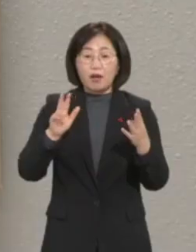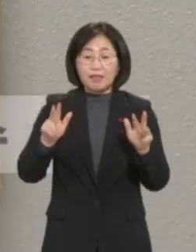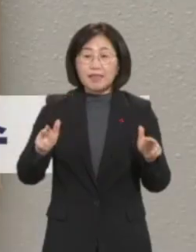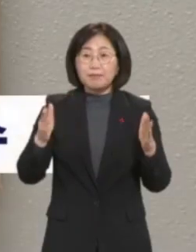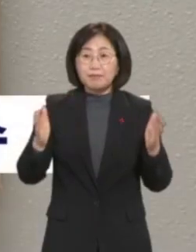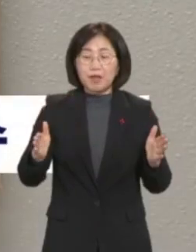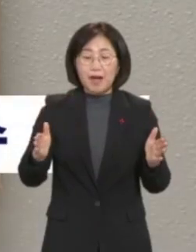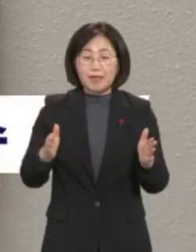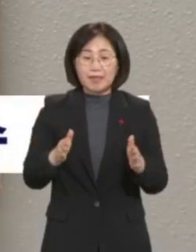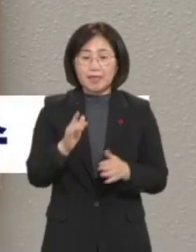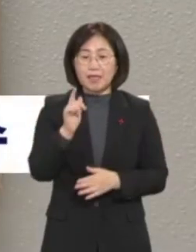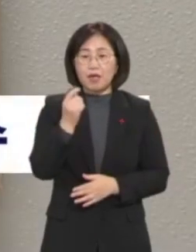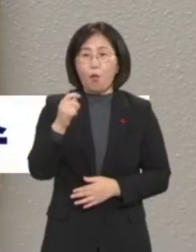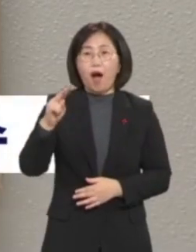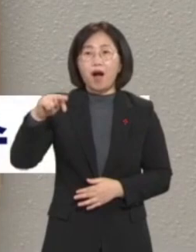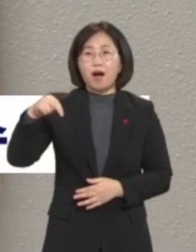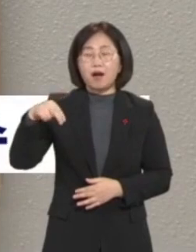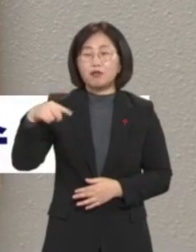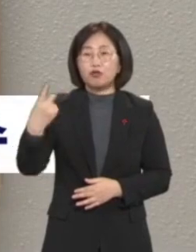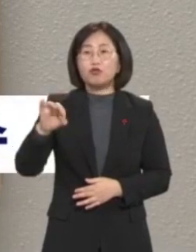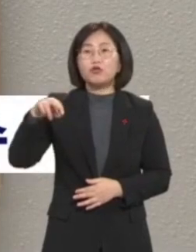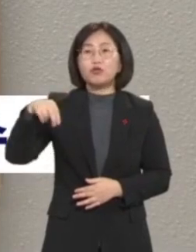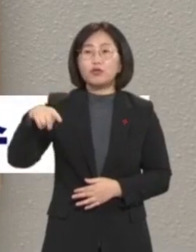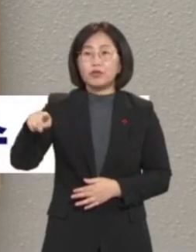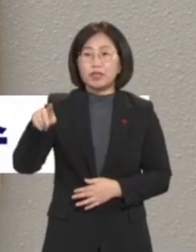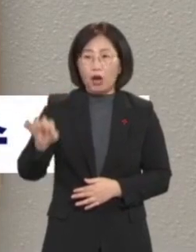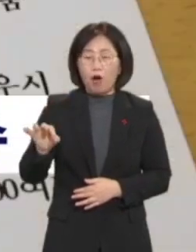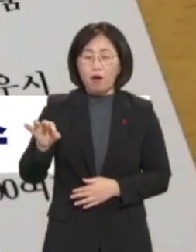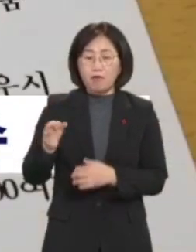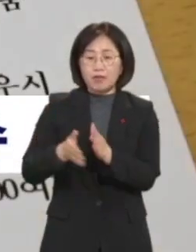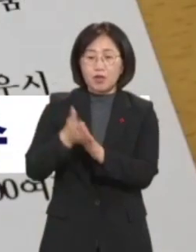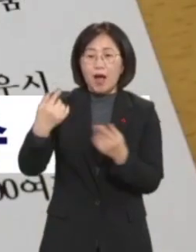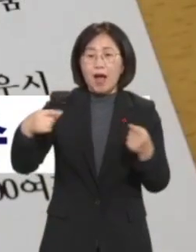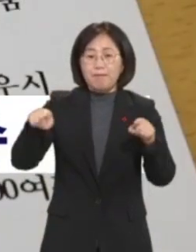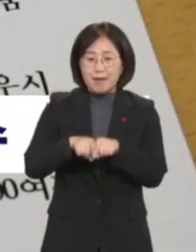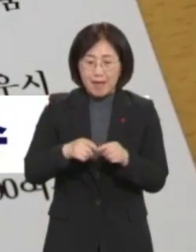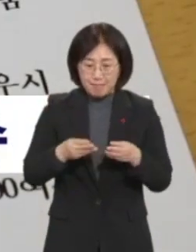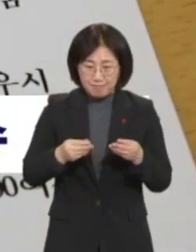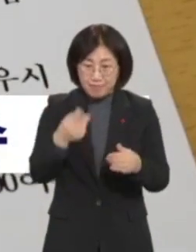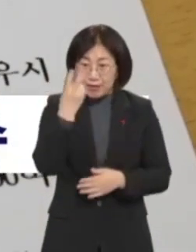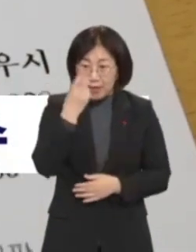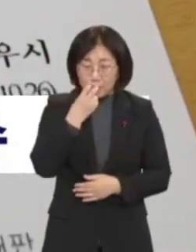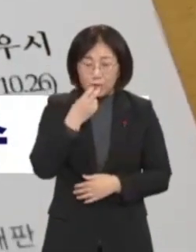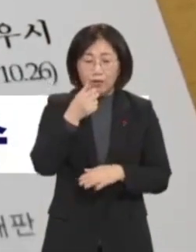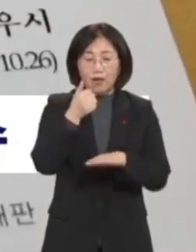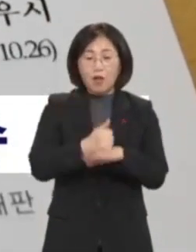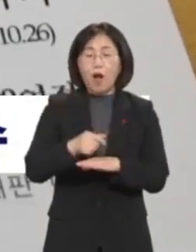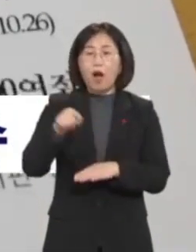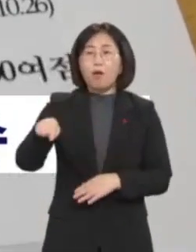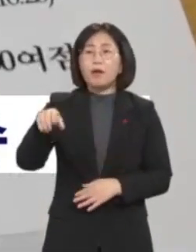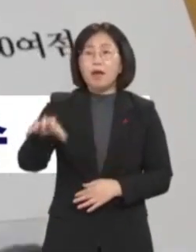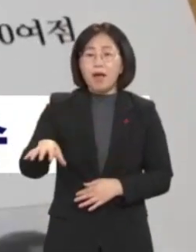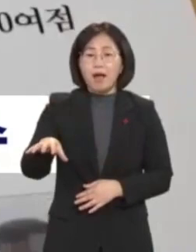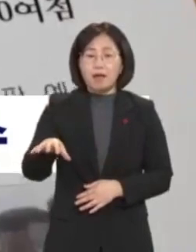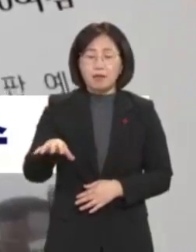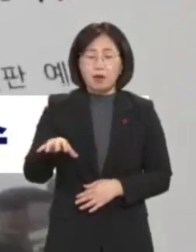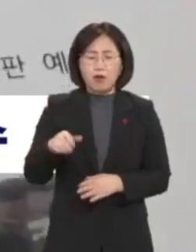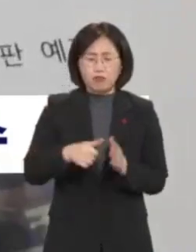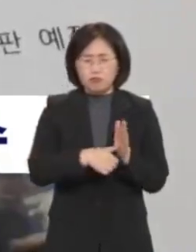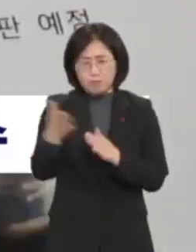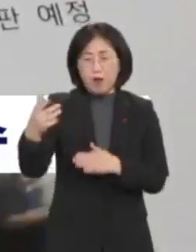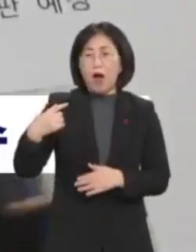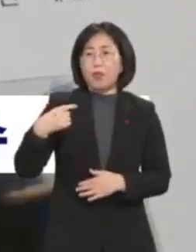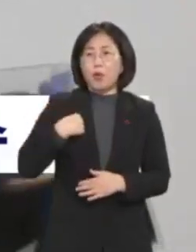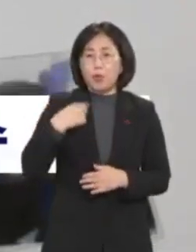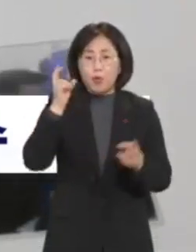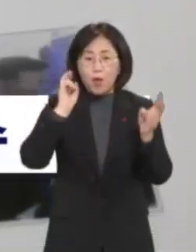광저우 시와 함께 한국산 위조 상품에 대한 단속을 벌렸습니다 그 결과 광동성에서 국내 유명 패션